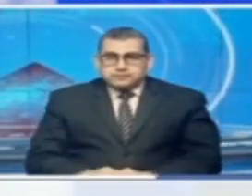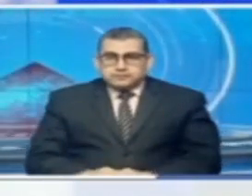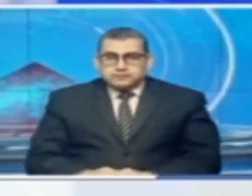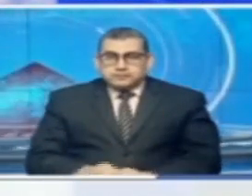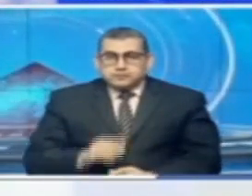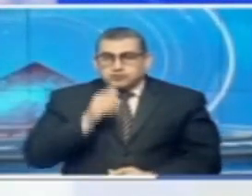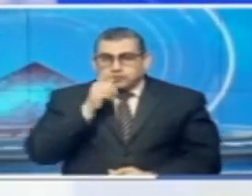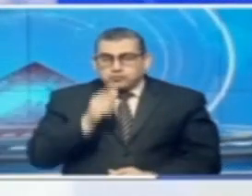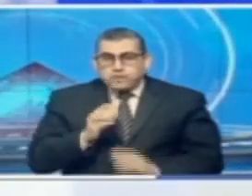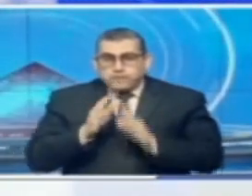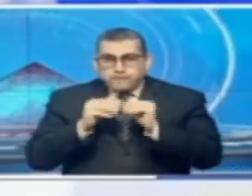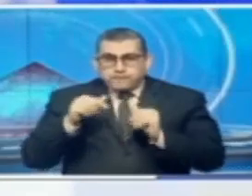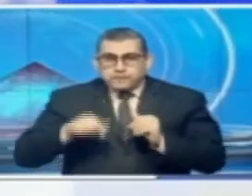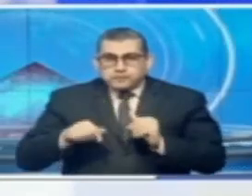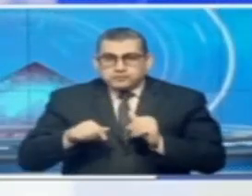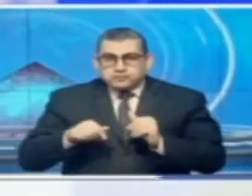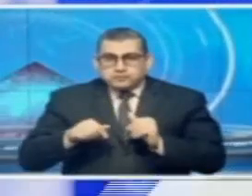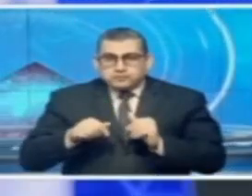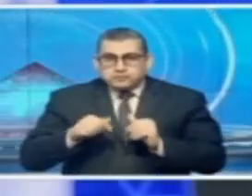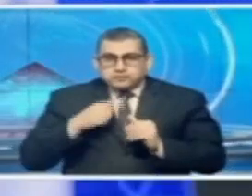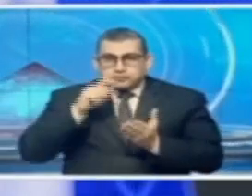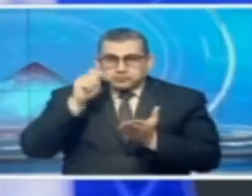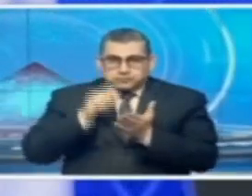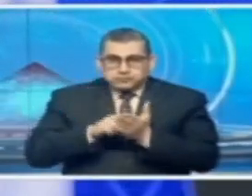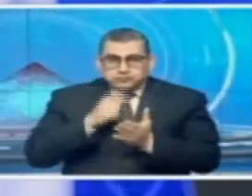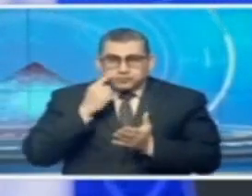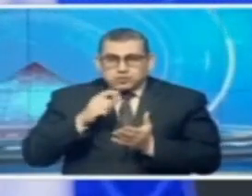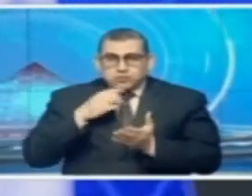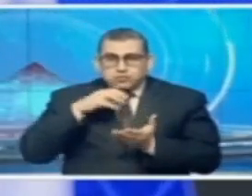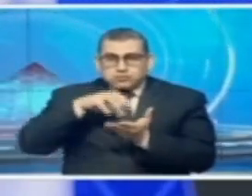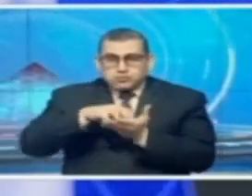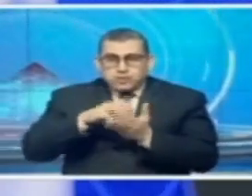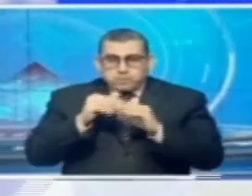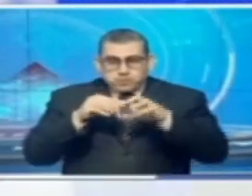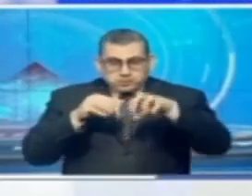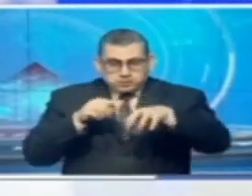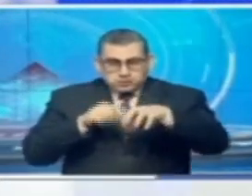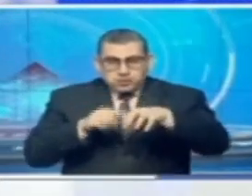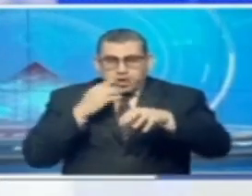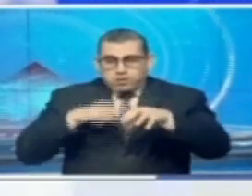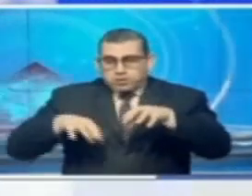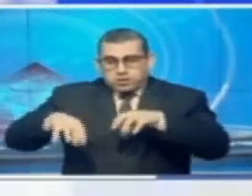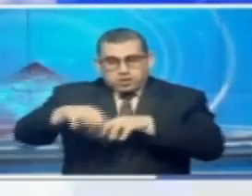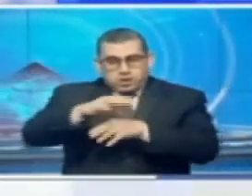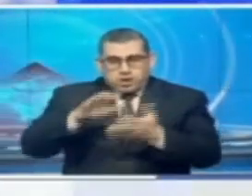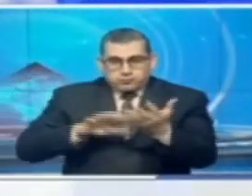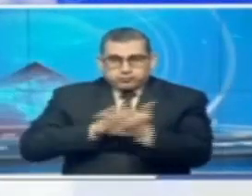وقدر مصر أن تعيش وسط منطقة مضطربة